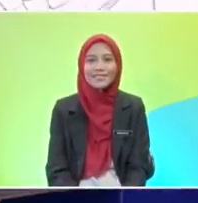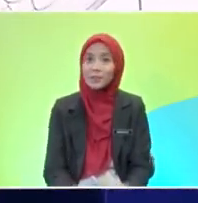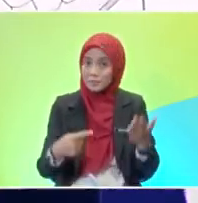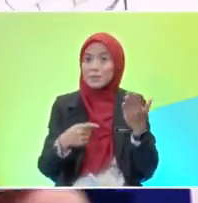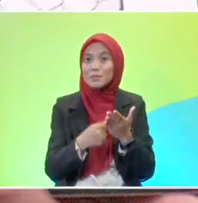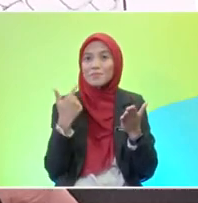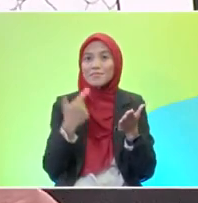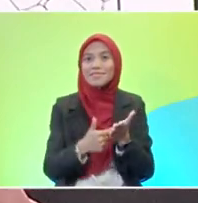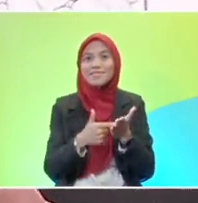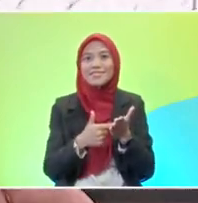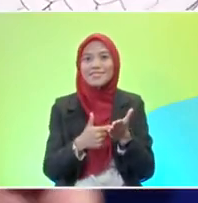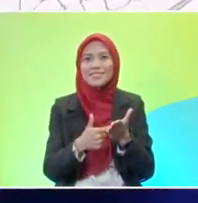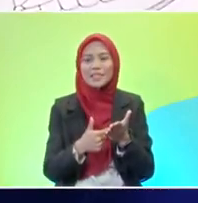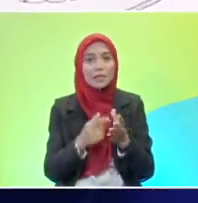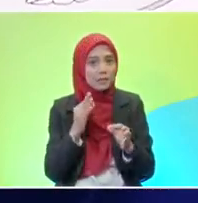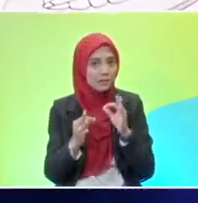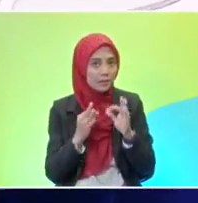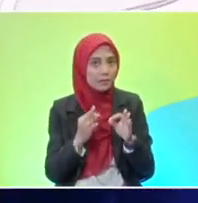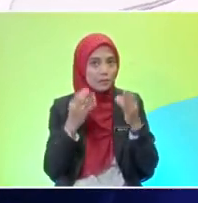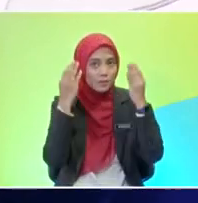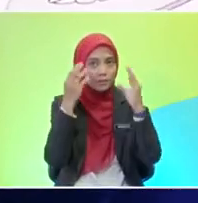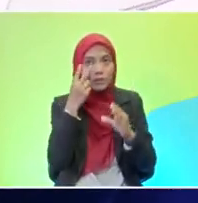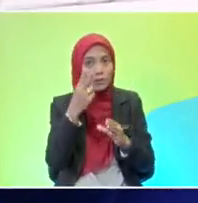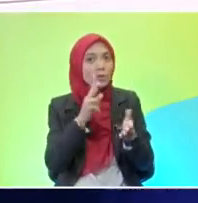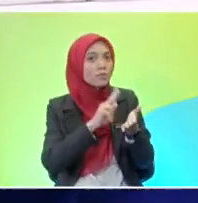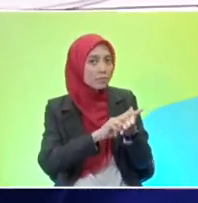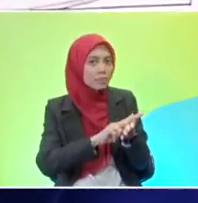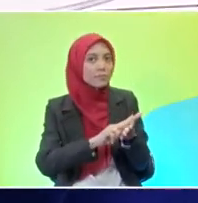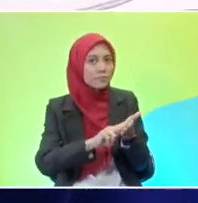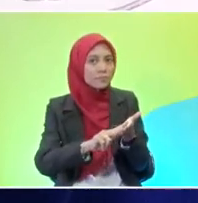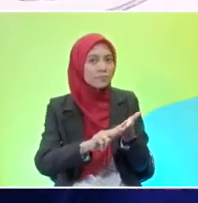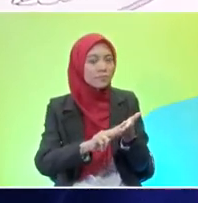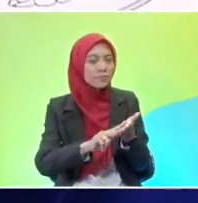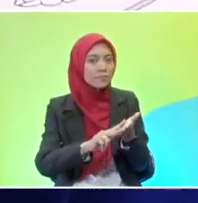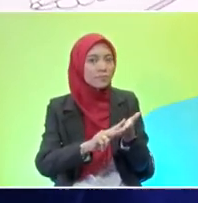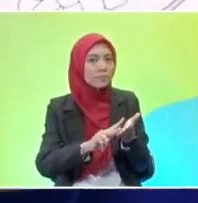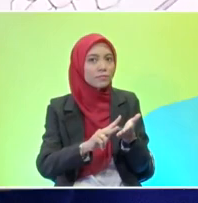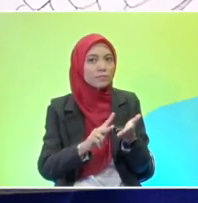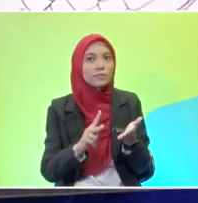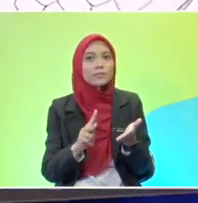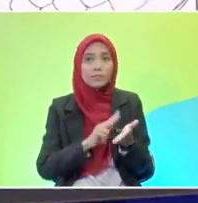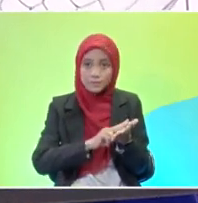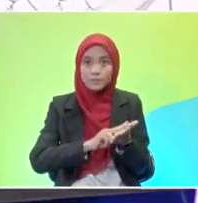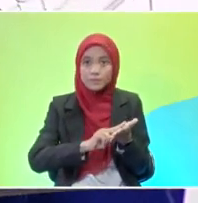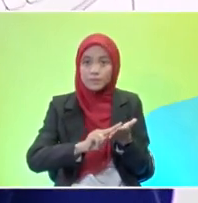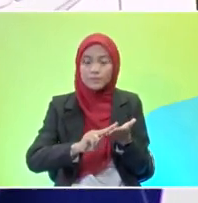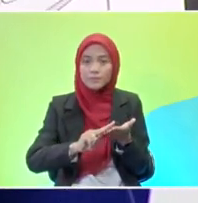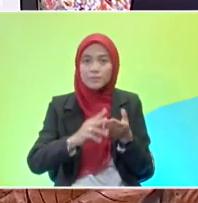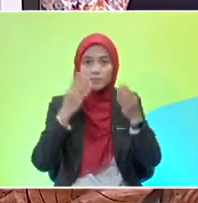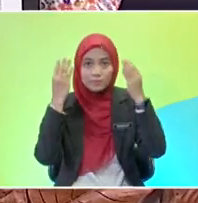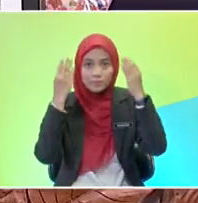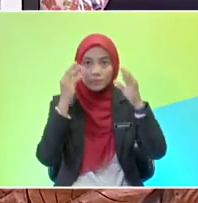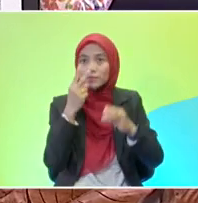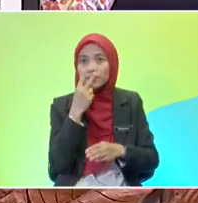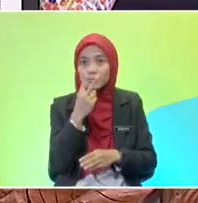lagi Oke kalau berdasarkan kekemasan kita ada belajar tentang quality offline oke oke kita tengok ke sini